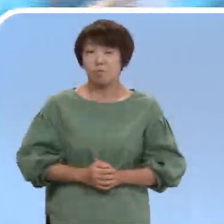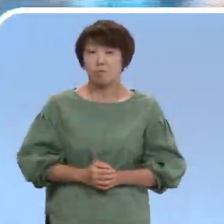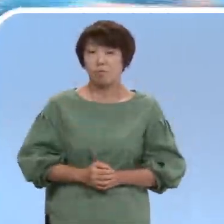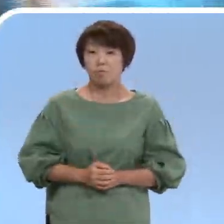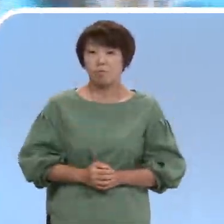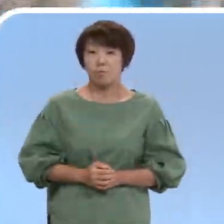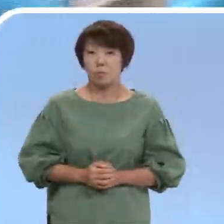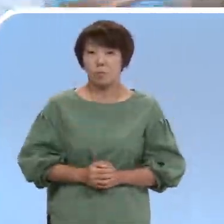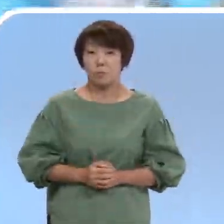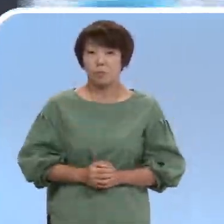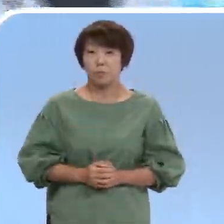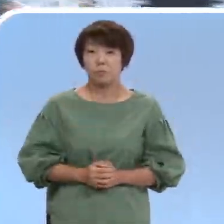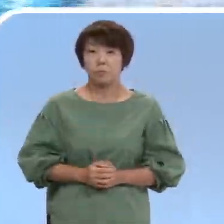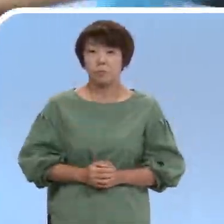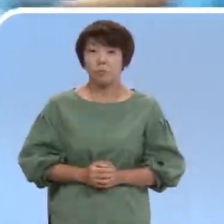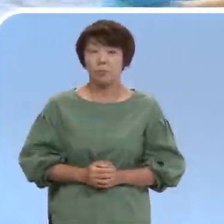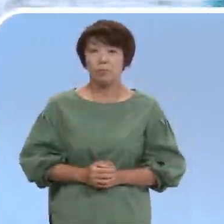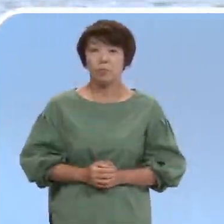ログラムなんです。